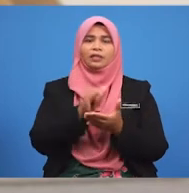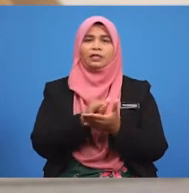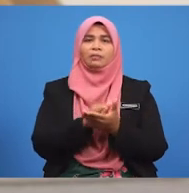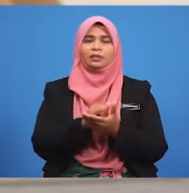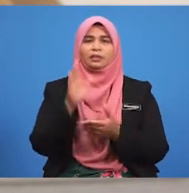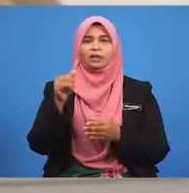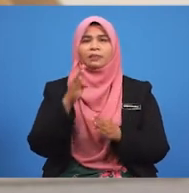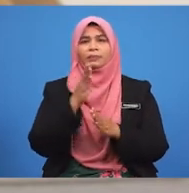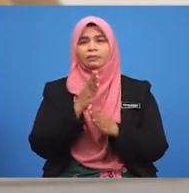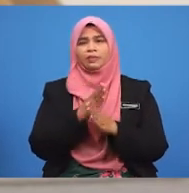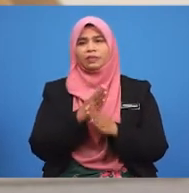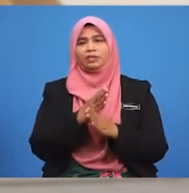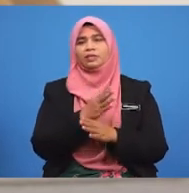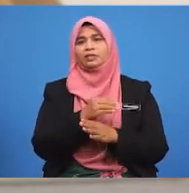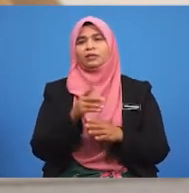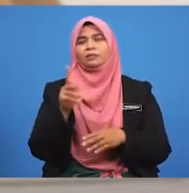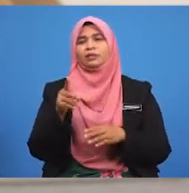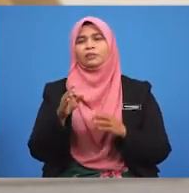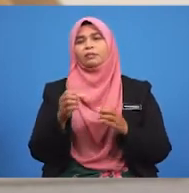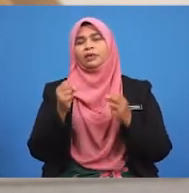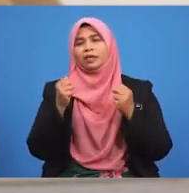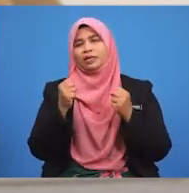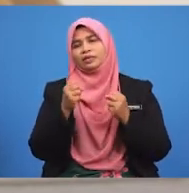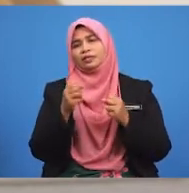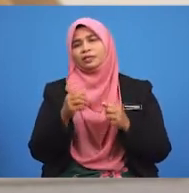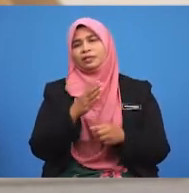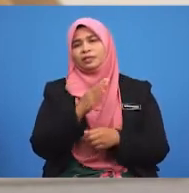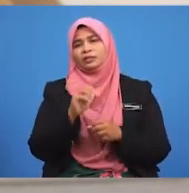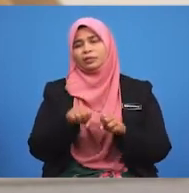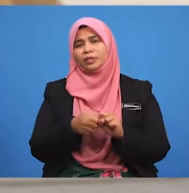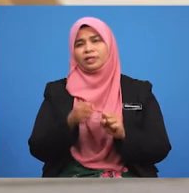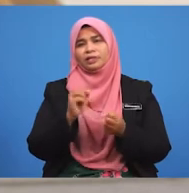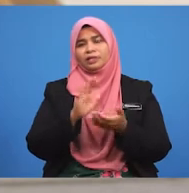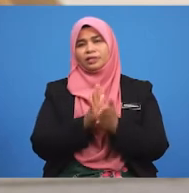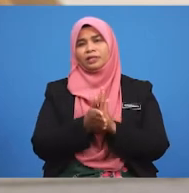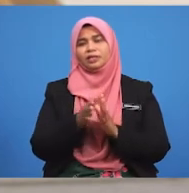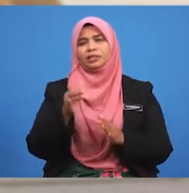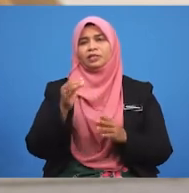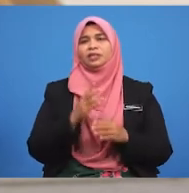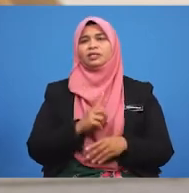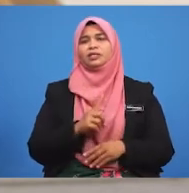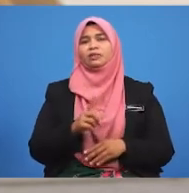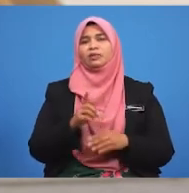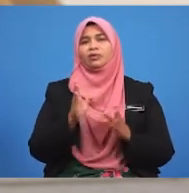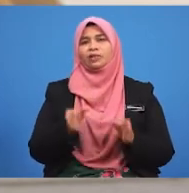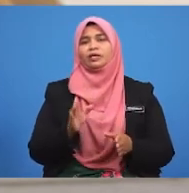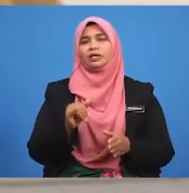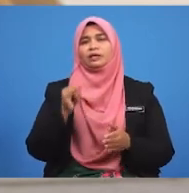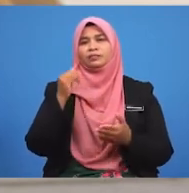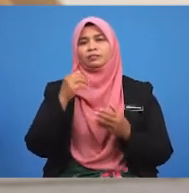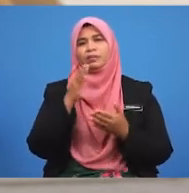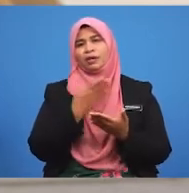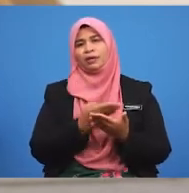teguh dengannya agar saya menjadi insan yang soleh dan seterusnya mampu memuslihkan orang-orang yang di sekeliling